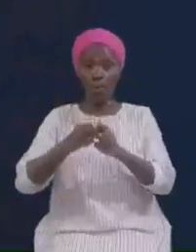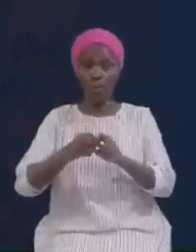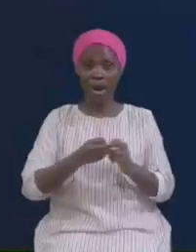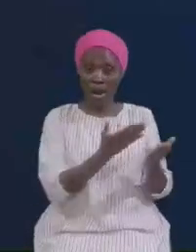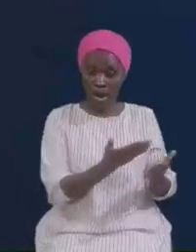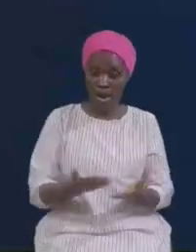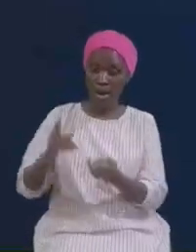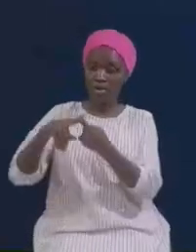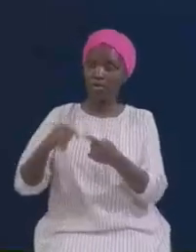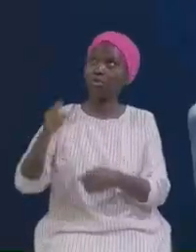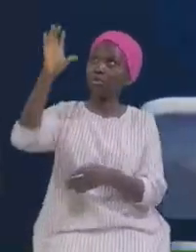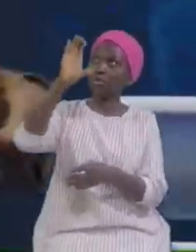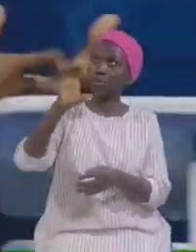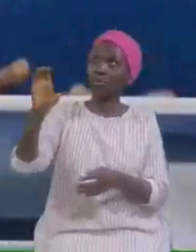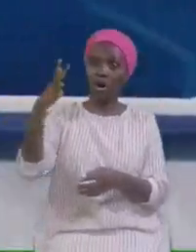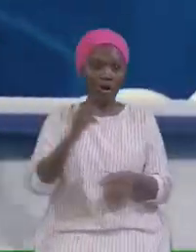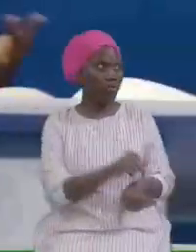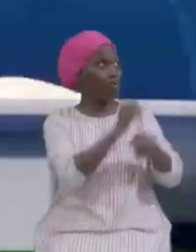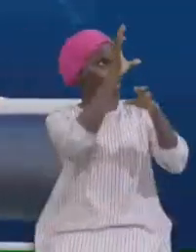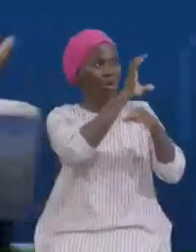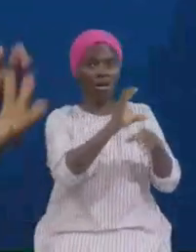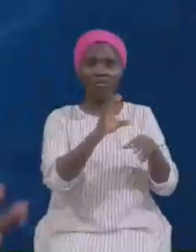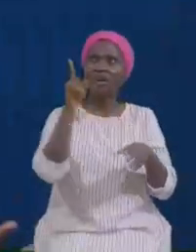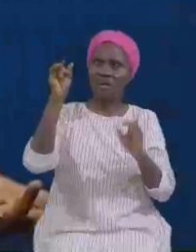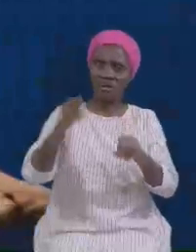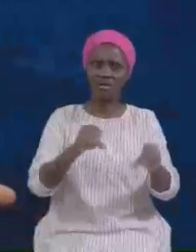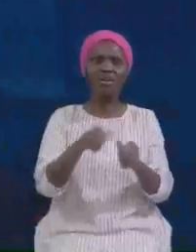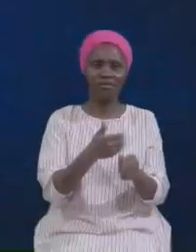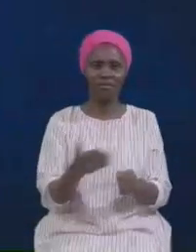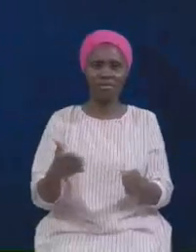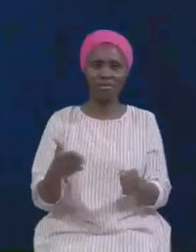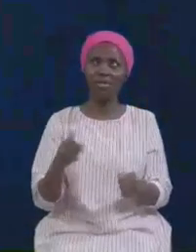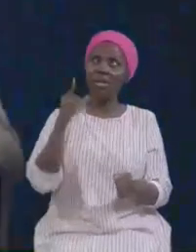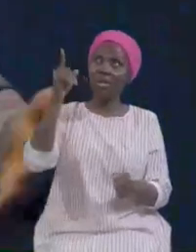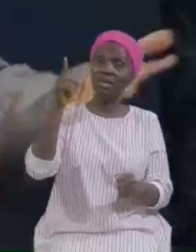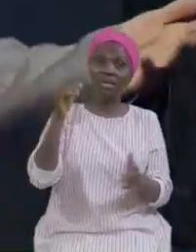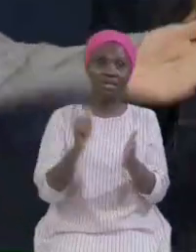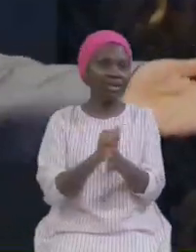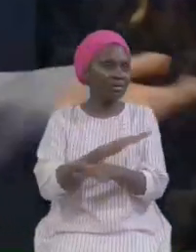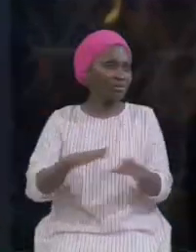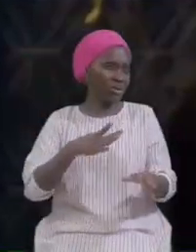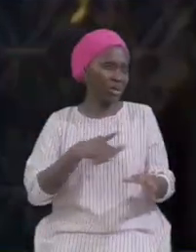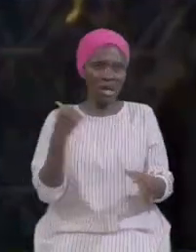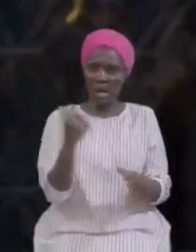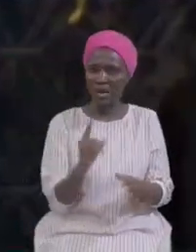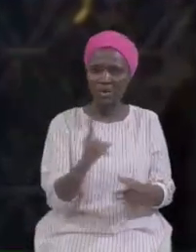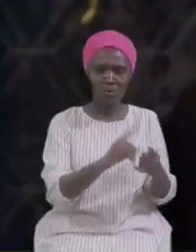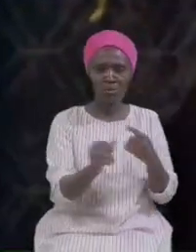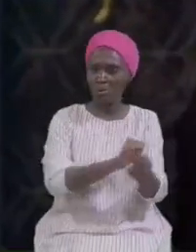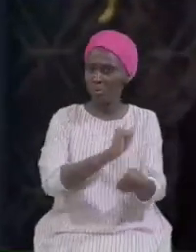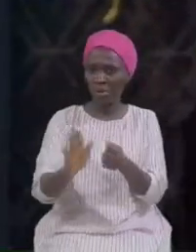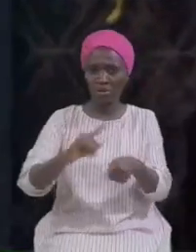les a cloués à la croix, il peut tout faire. Celui qui ne veut pas que quelqu'un périsse, il ne veut pas que